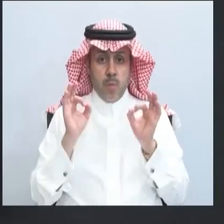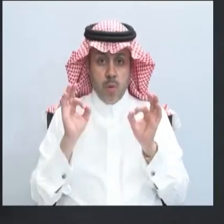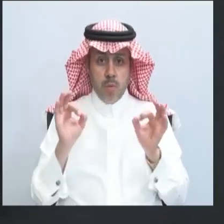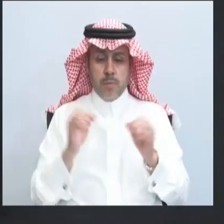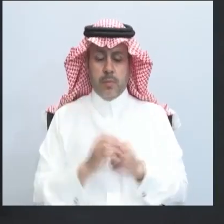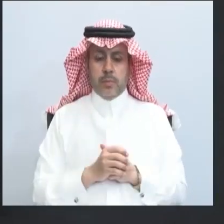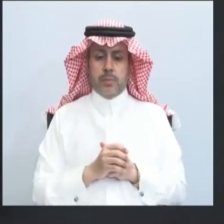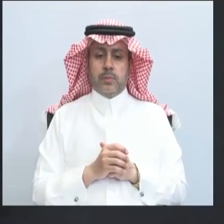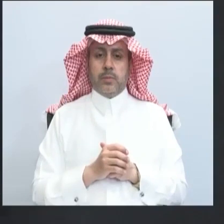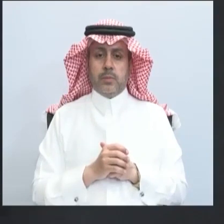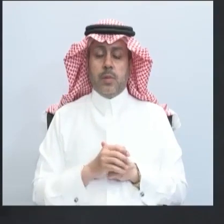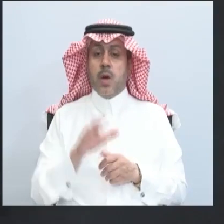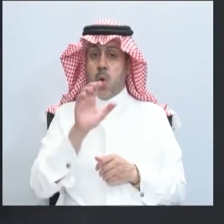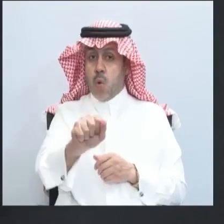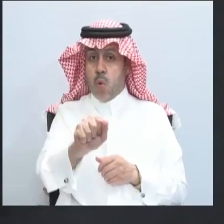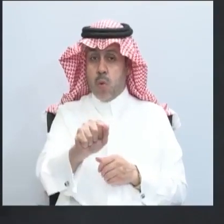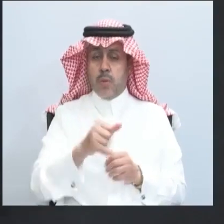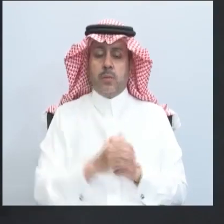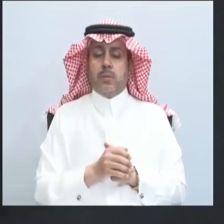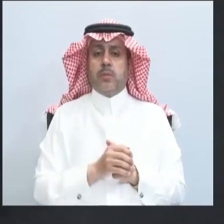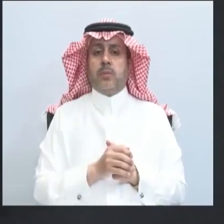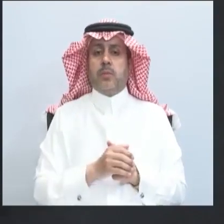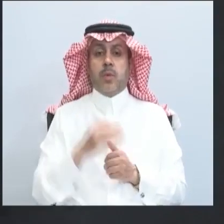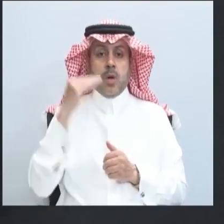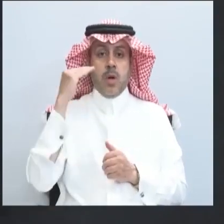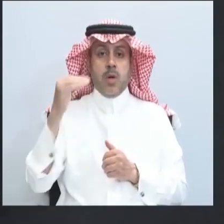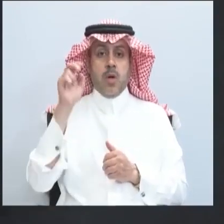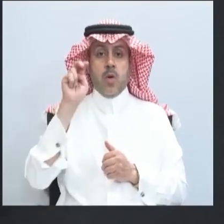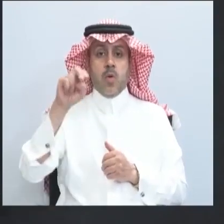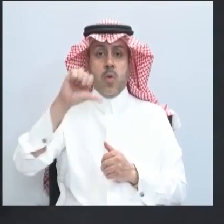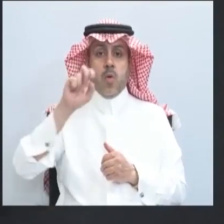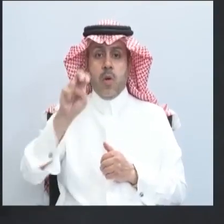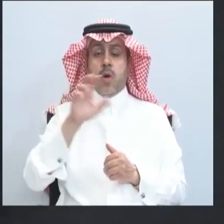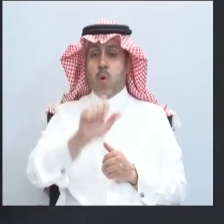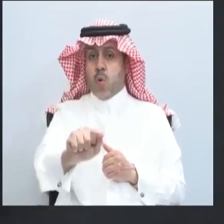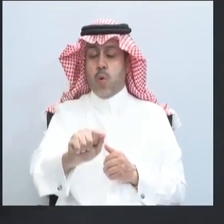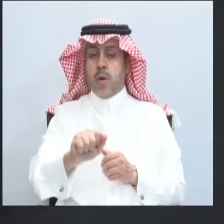مهما عن حقوق واي حقوق